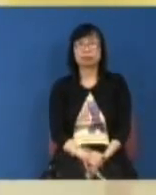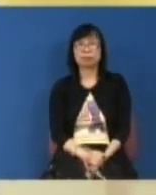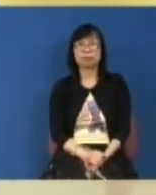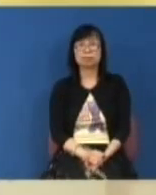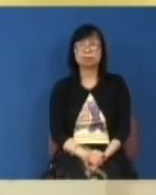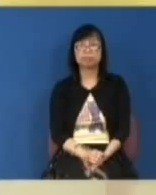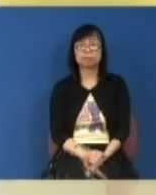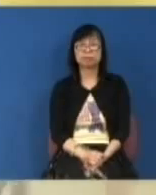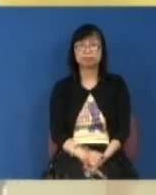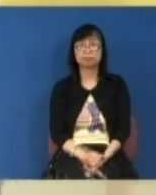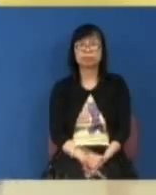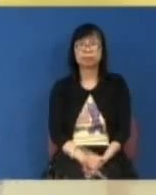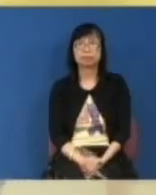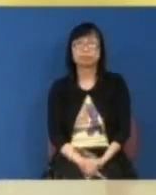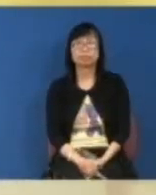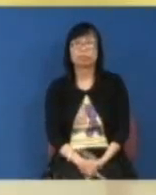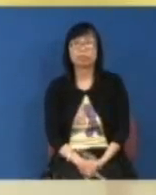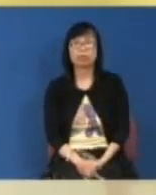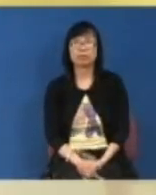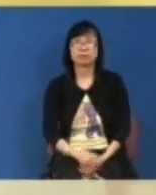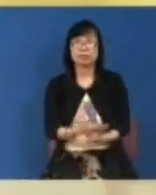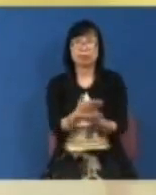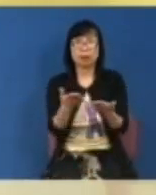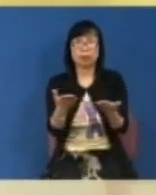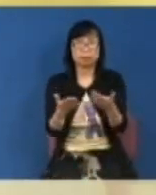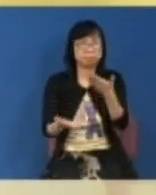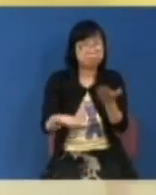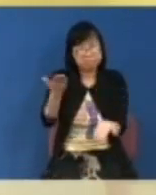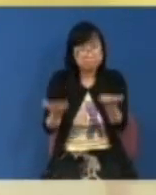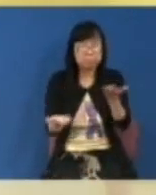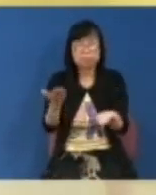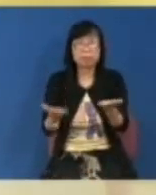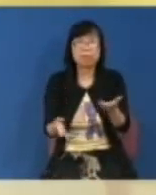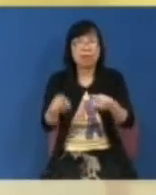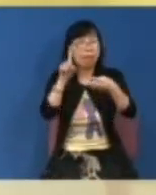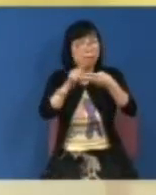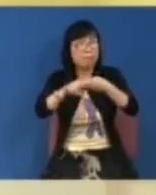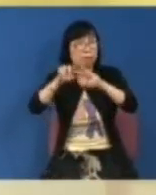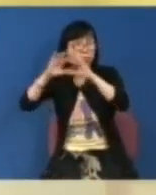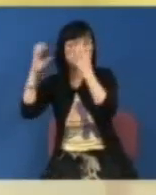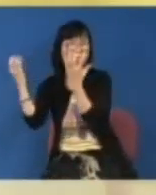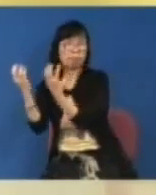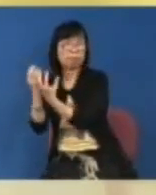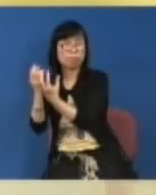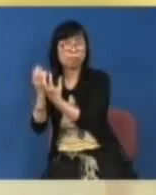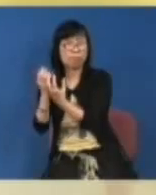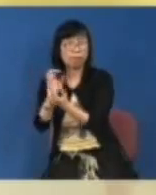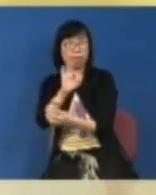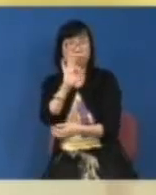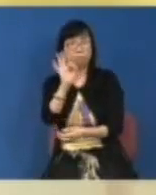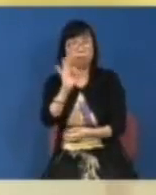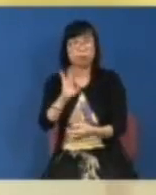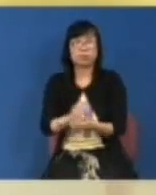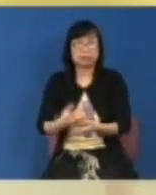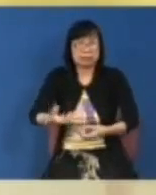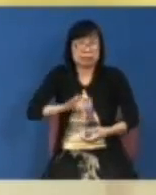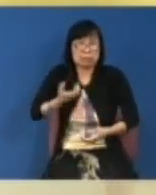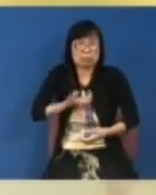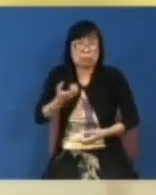就係咁啊！即係大家可以做一個比較，民主派冇啲所謂激進分子嘅時